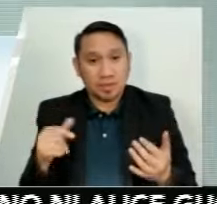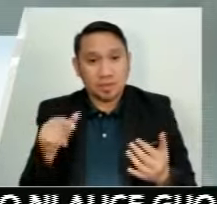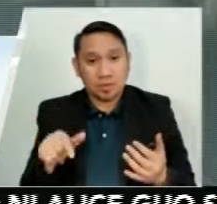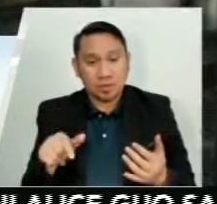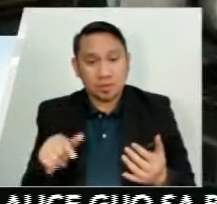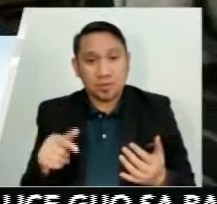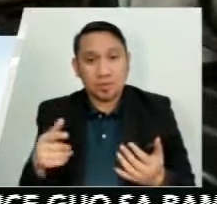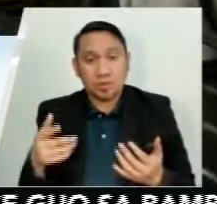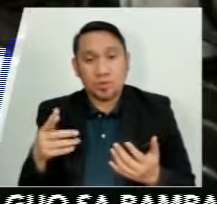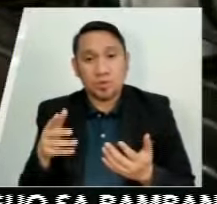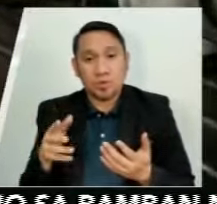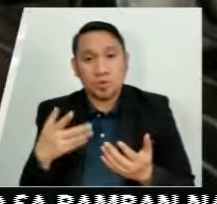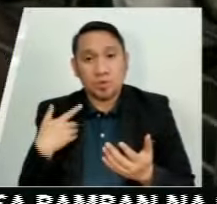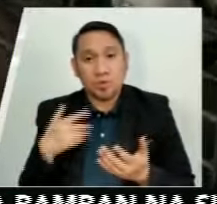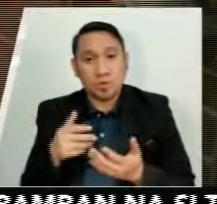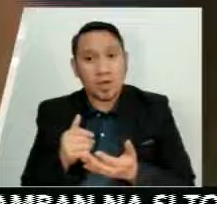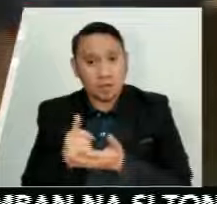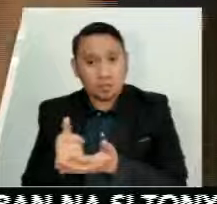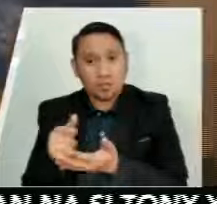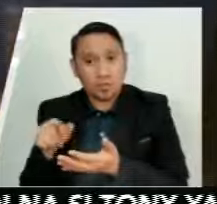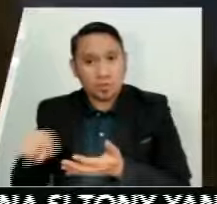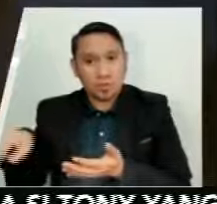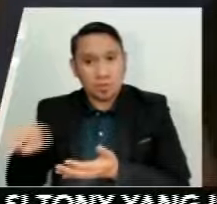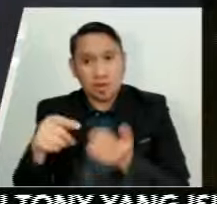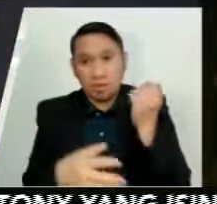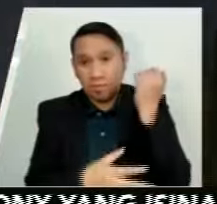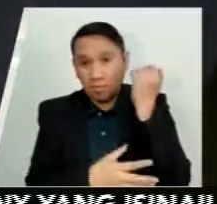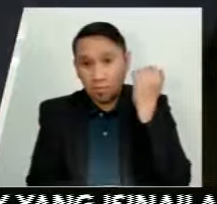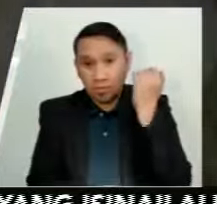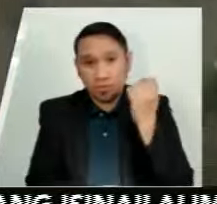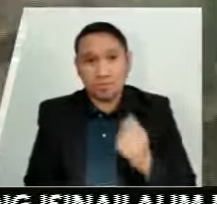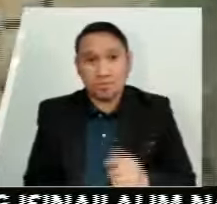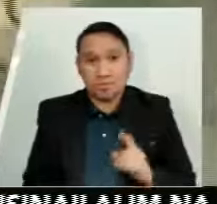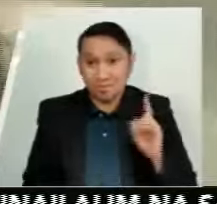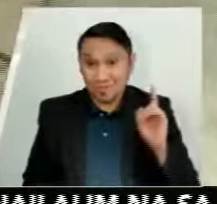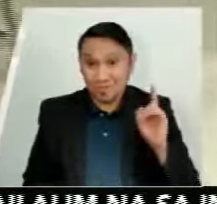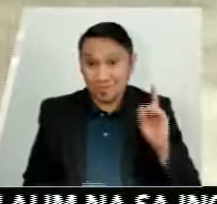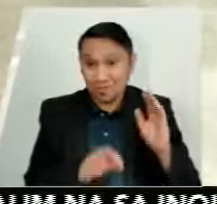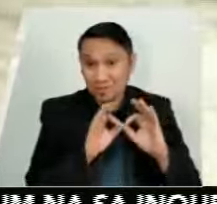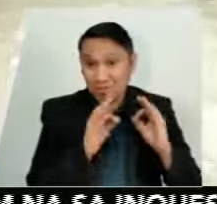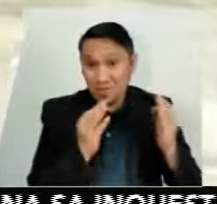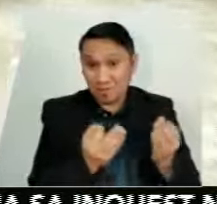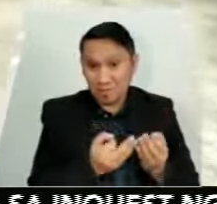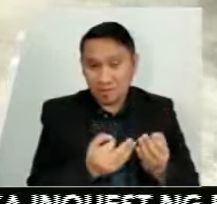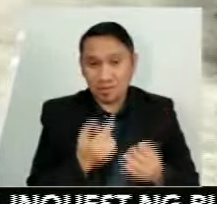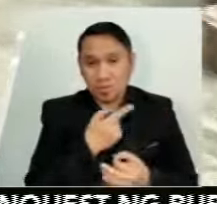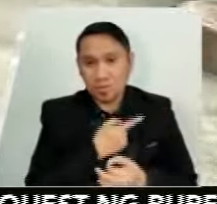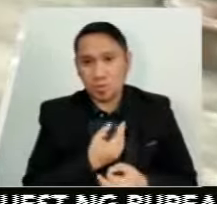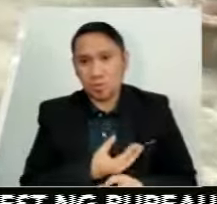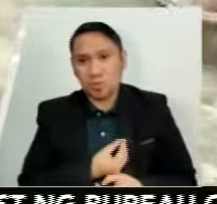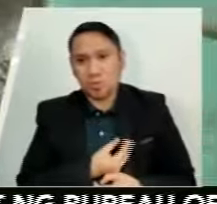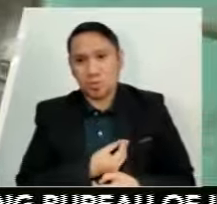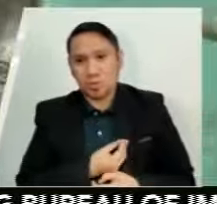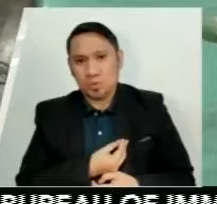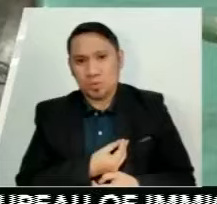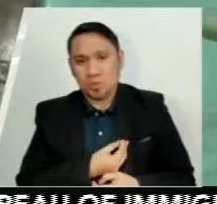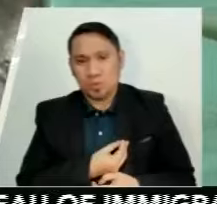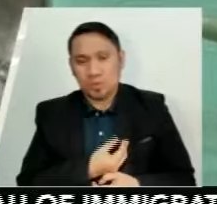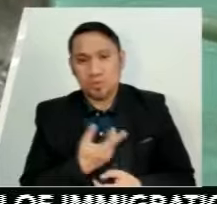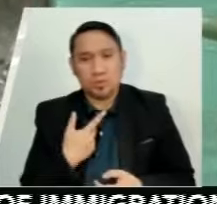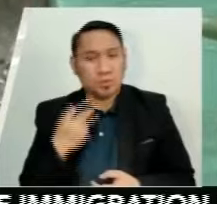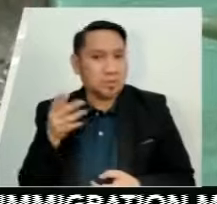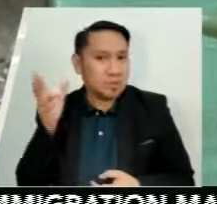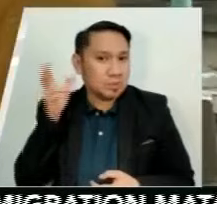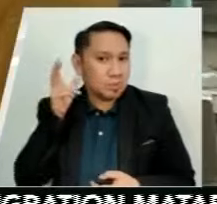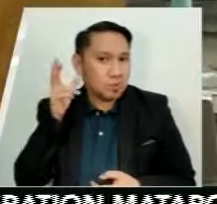natin. Kabilang sa lumikas ang pamilya ni William na numbalik daw ang takot na naramdaman nila nang pumutok ang bulkan nito